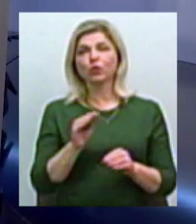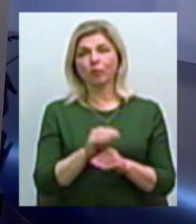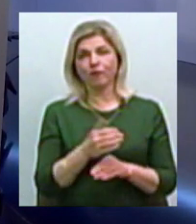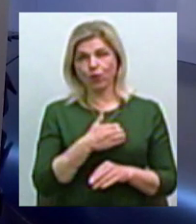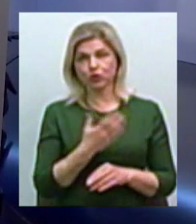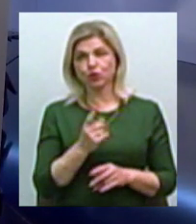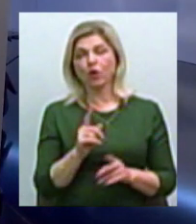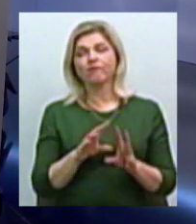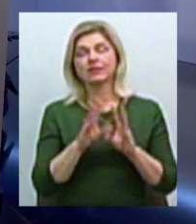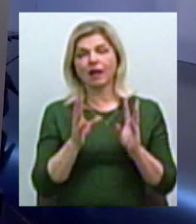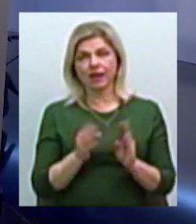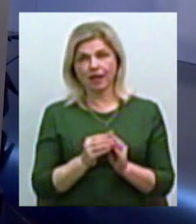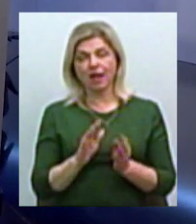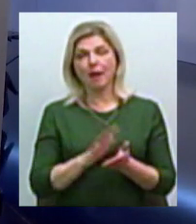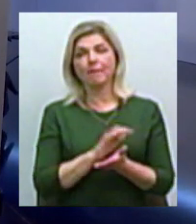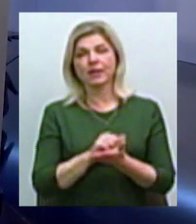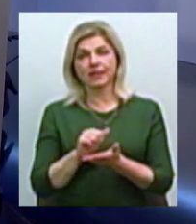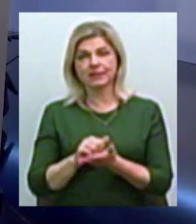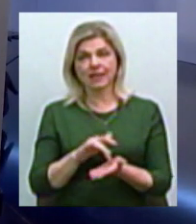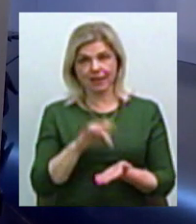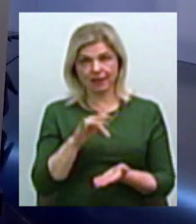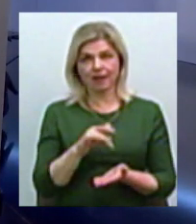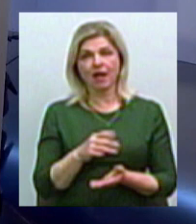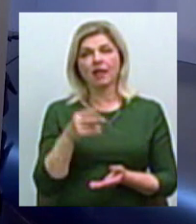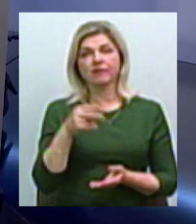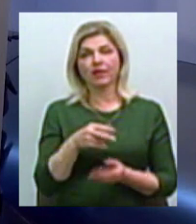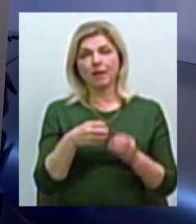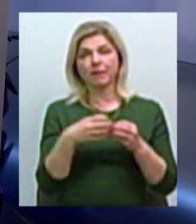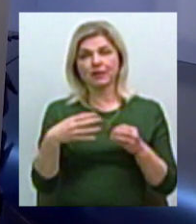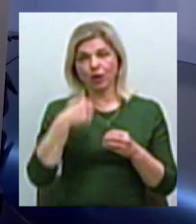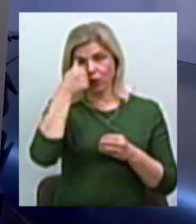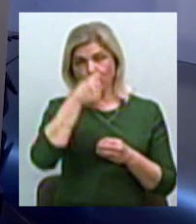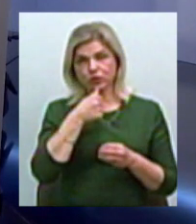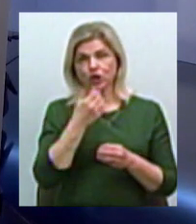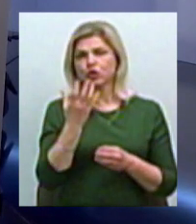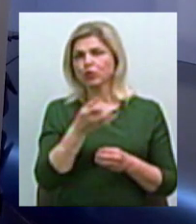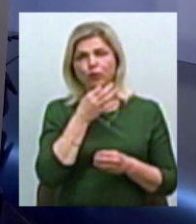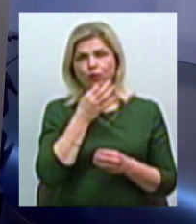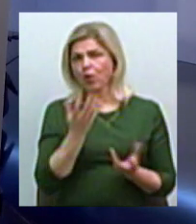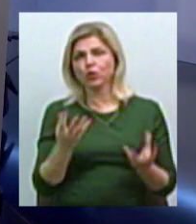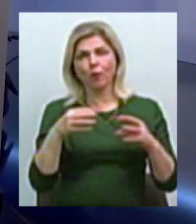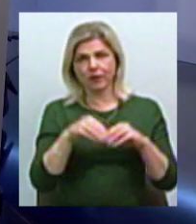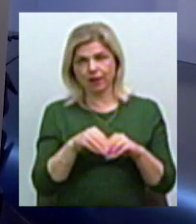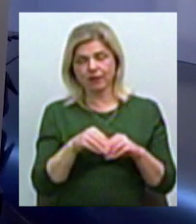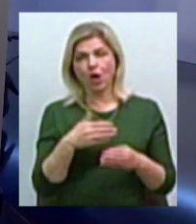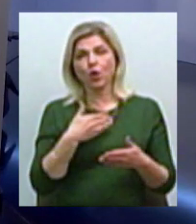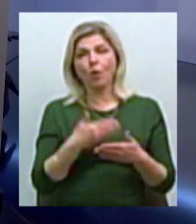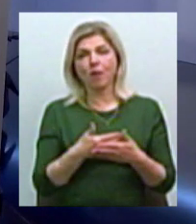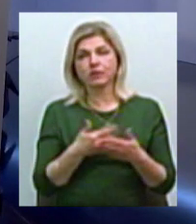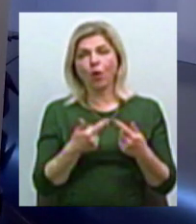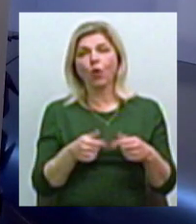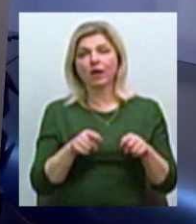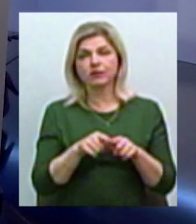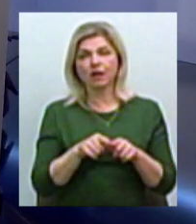медіа-центр, трішки ще повернемось назад. У нас у 2015 році ще до об'єднання, там громадська організація, клуб